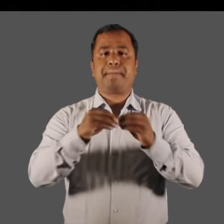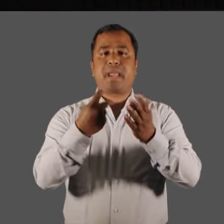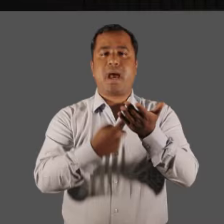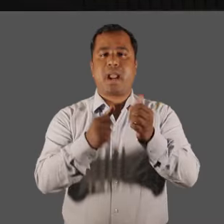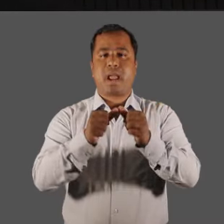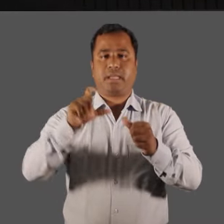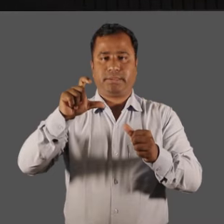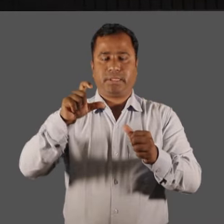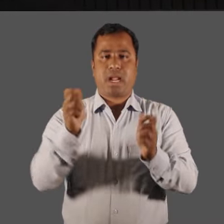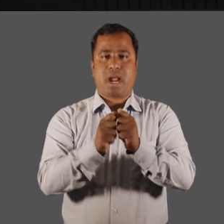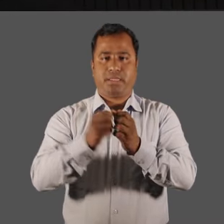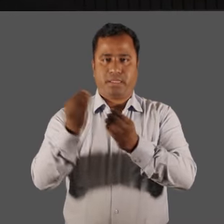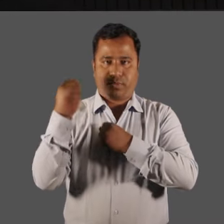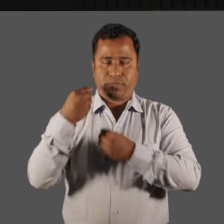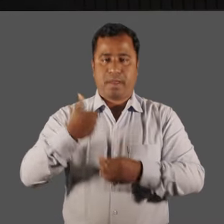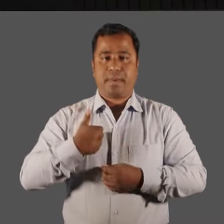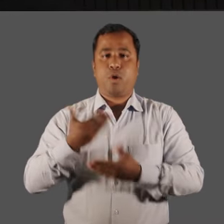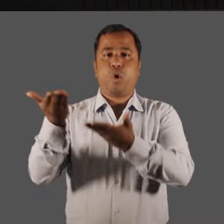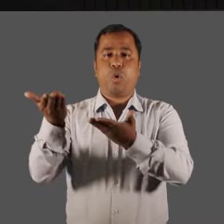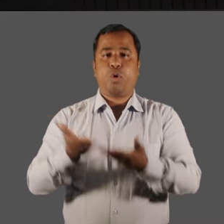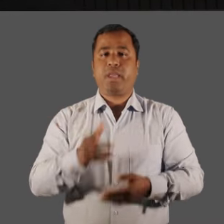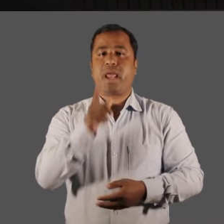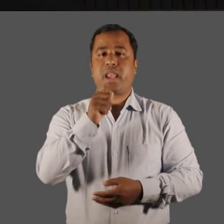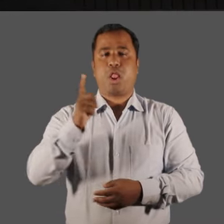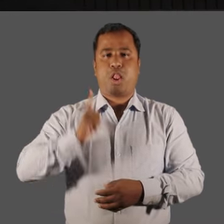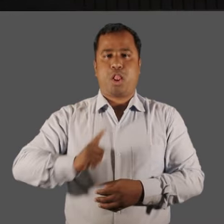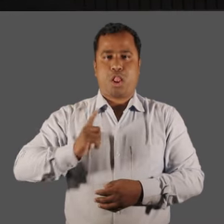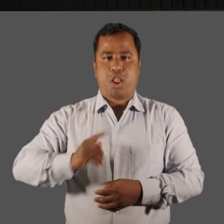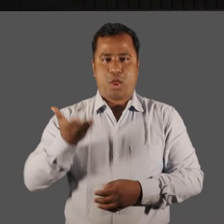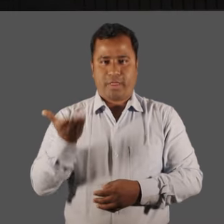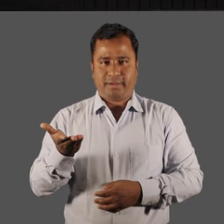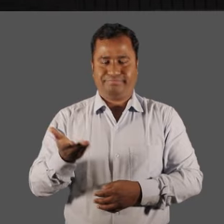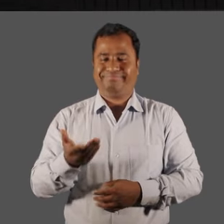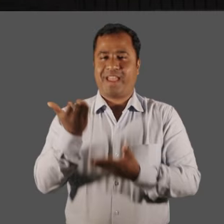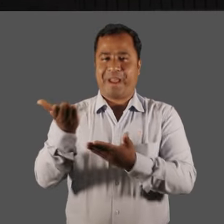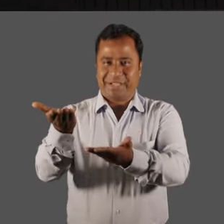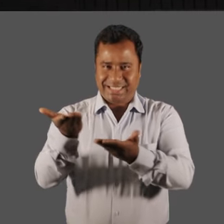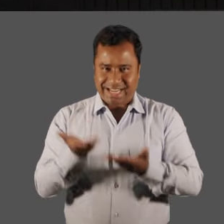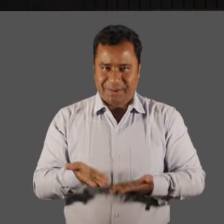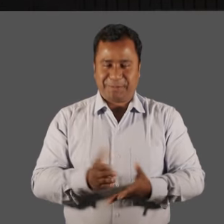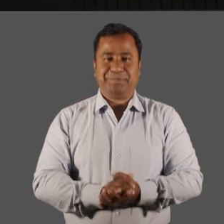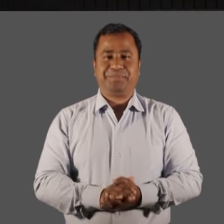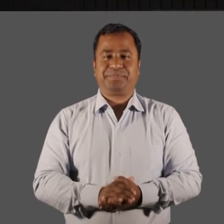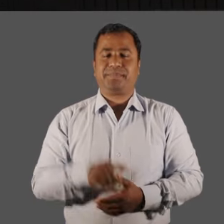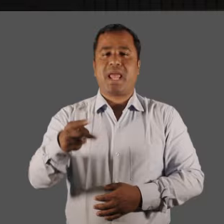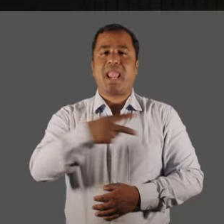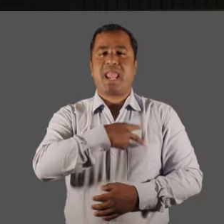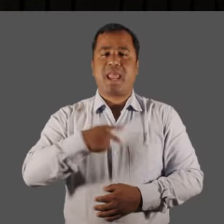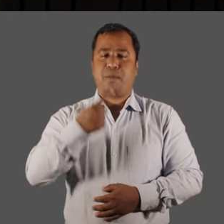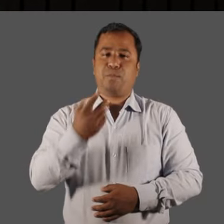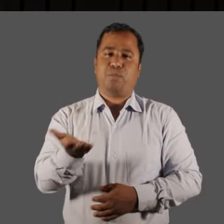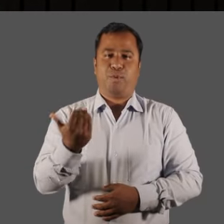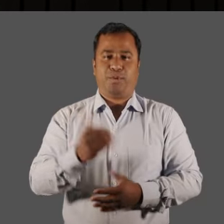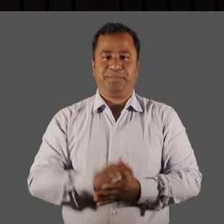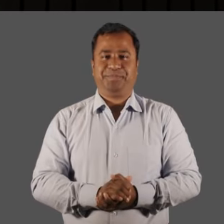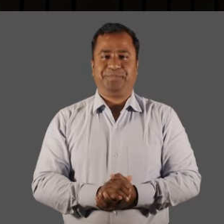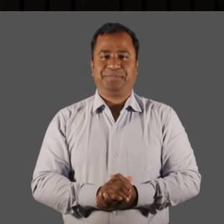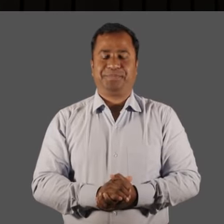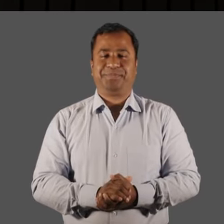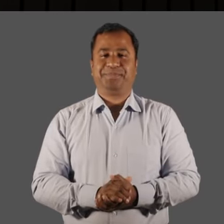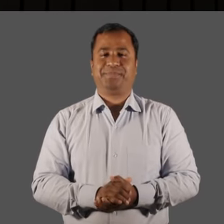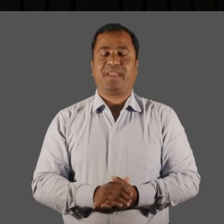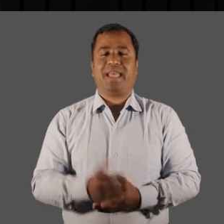হিসেবে উপস্থিত আছেন আরাফাত সুলতানা লতা। লতা, আপনাকে স্বাগত জানাচ্ছি। লতা, আপনার পরিচয়টা আপনিই দেন।